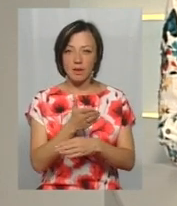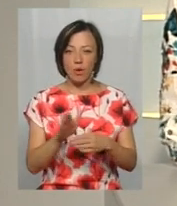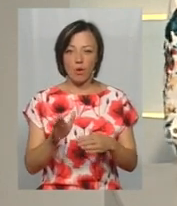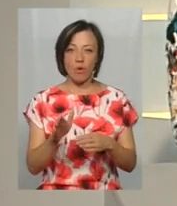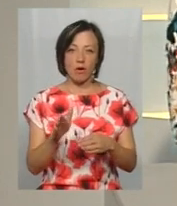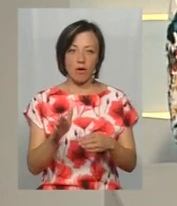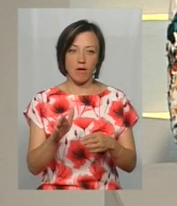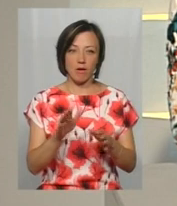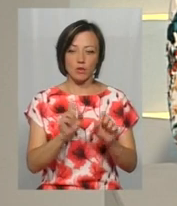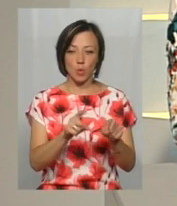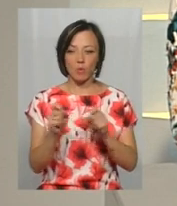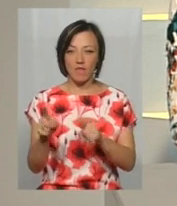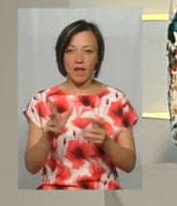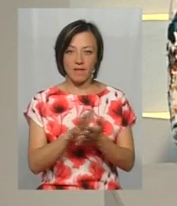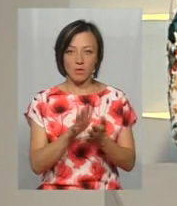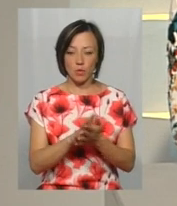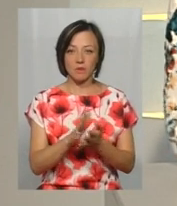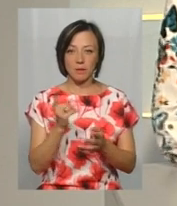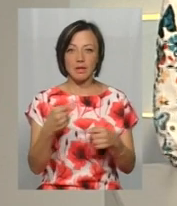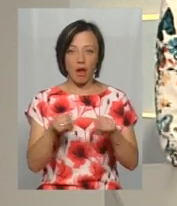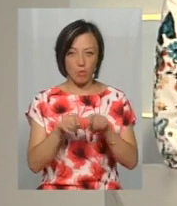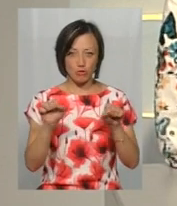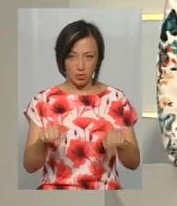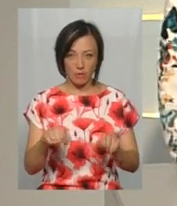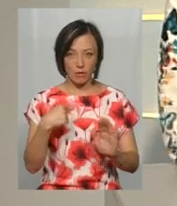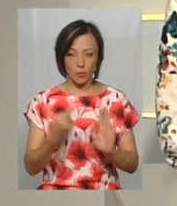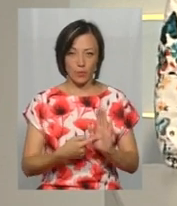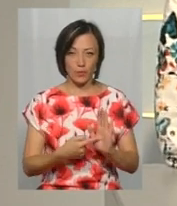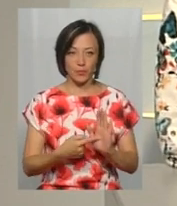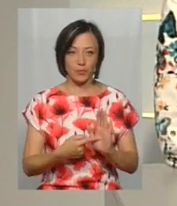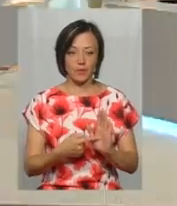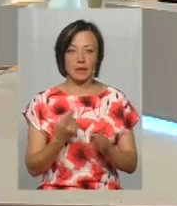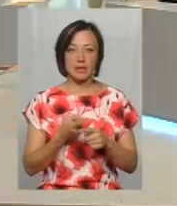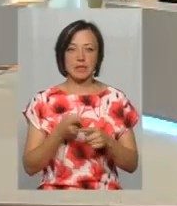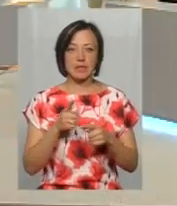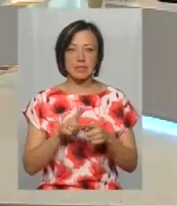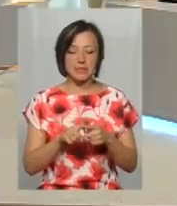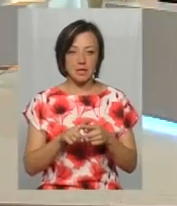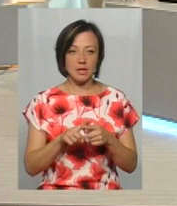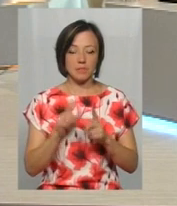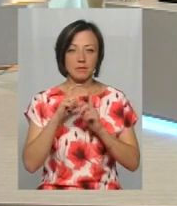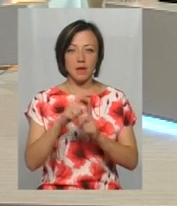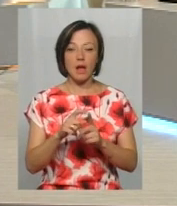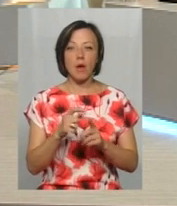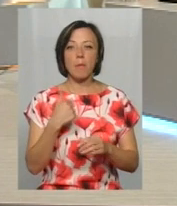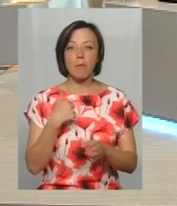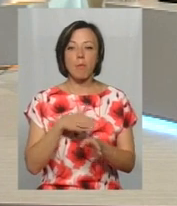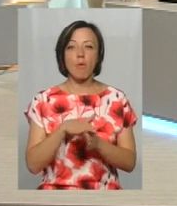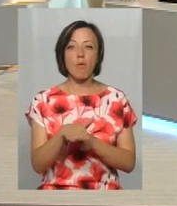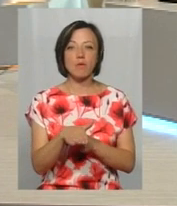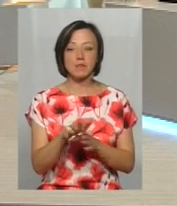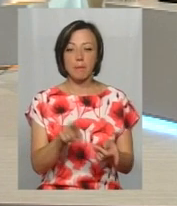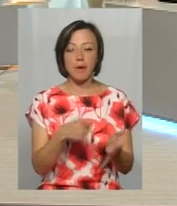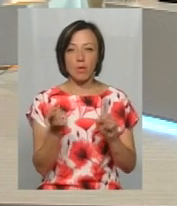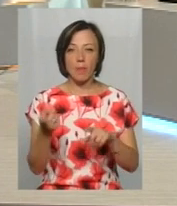пропозиції виробника, наданій вами, що таке можливо? Це, якщо ми повністю би